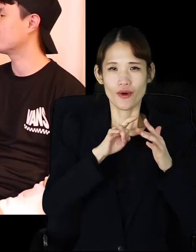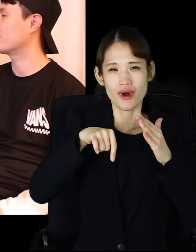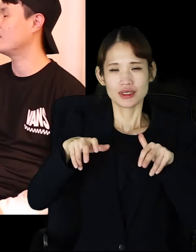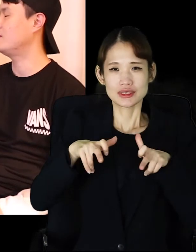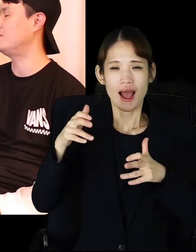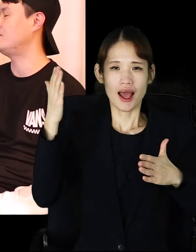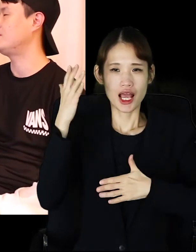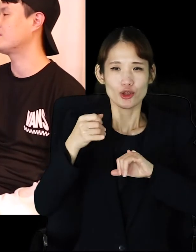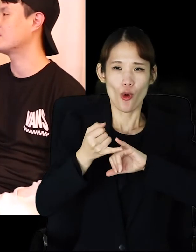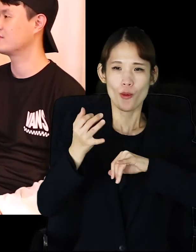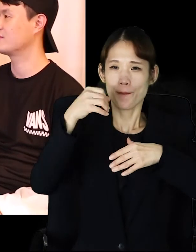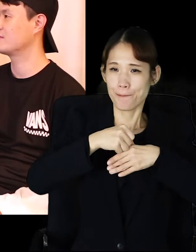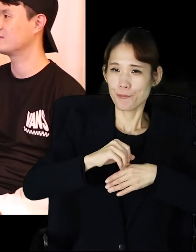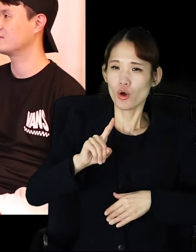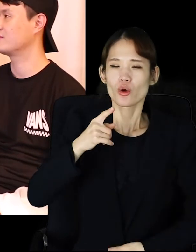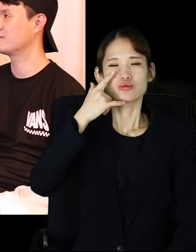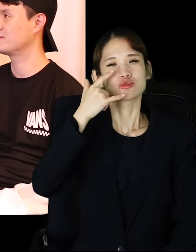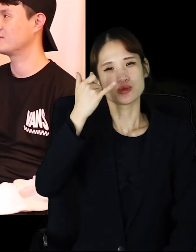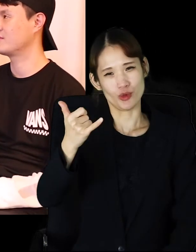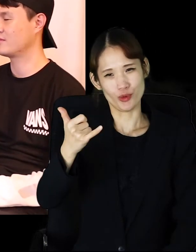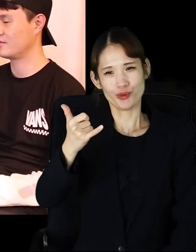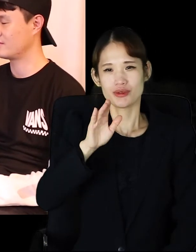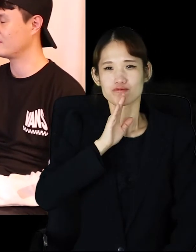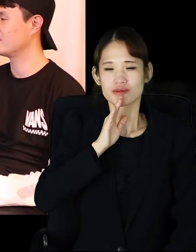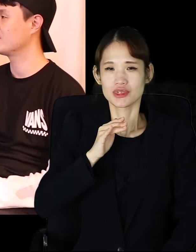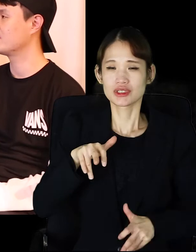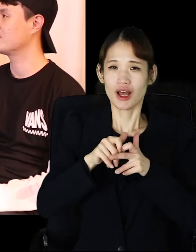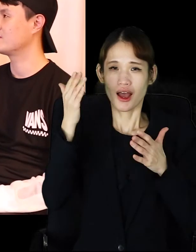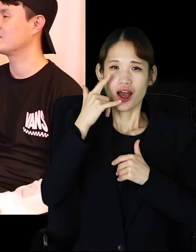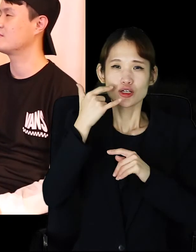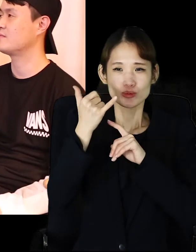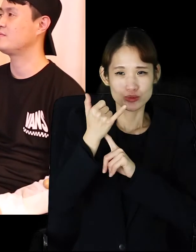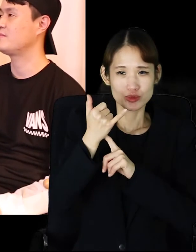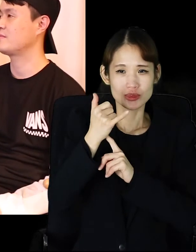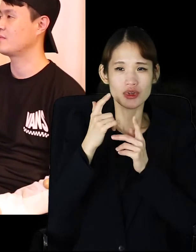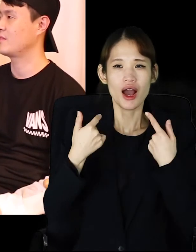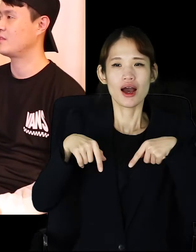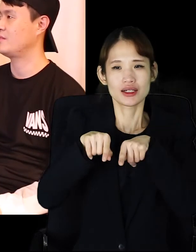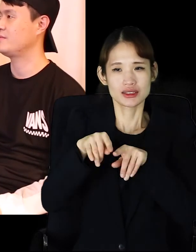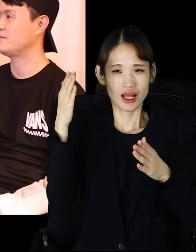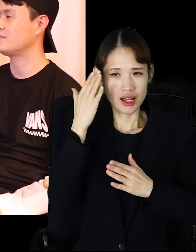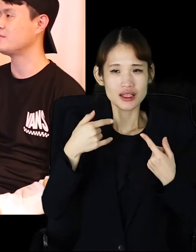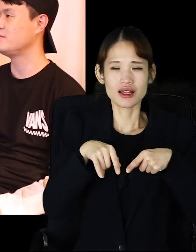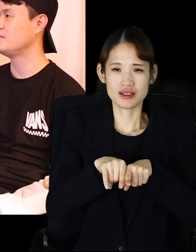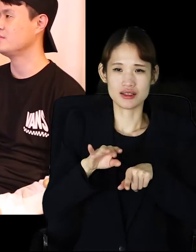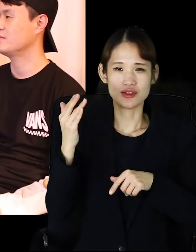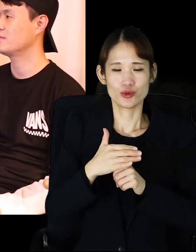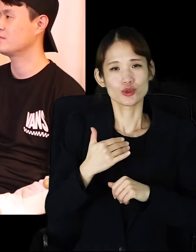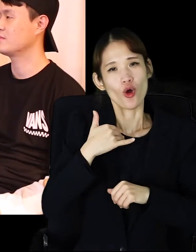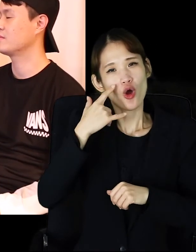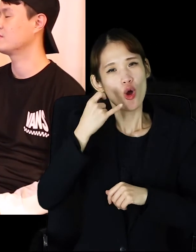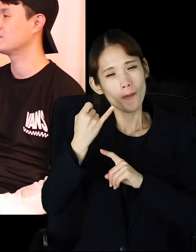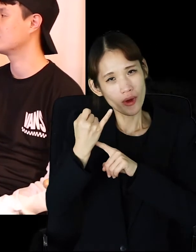장애 학생들한테 빼놓을 수 없는 게 부모님이라고 저는 생각해요. 장애 학생들의 학부모님들은 거의 같이 학생들이 같이 돼요. 저도